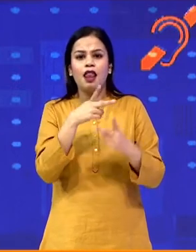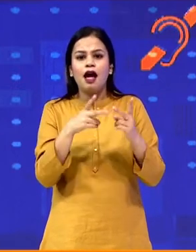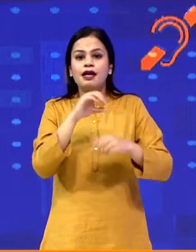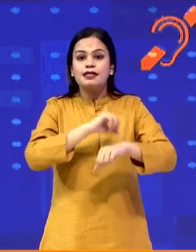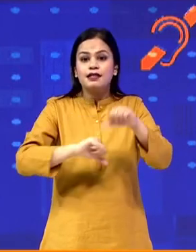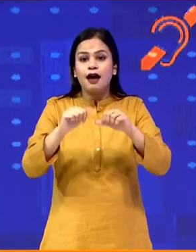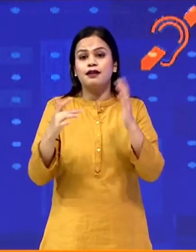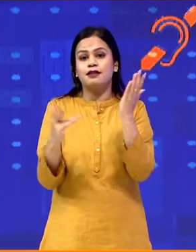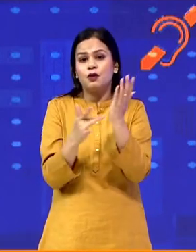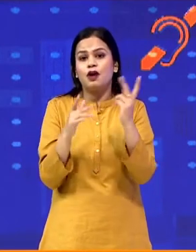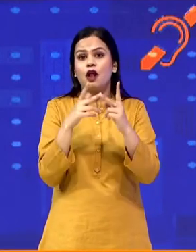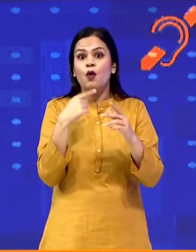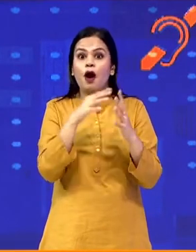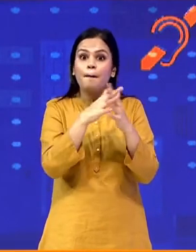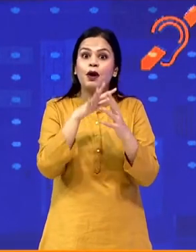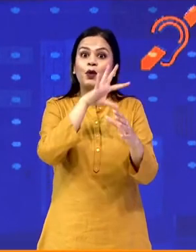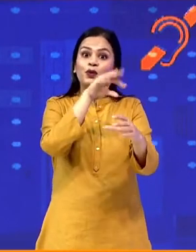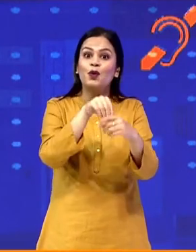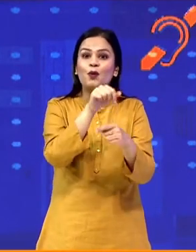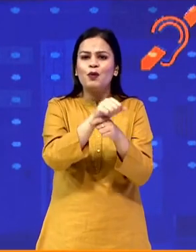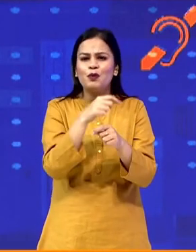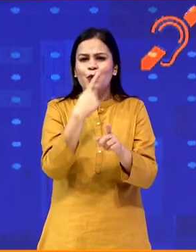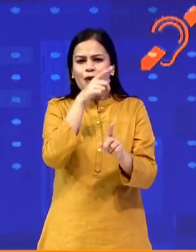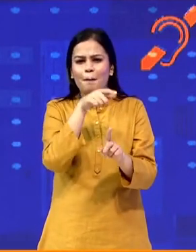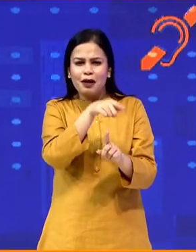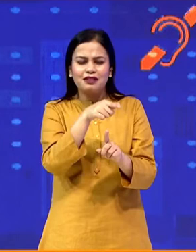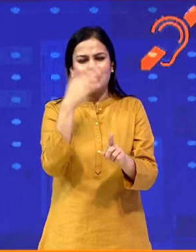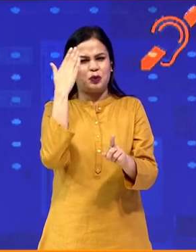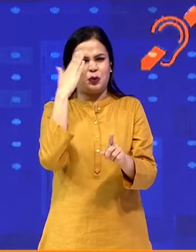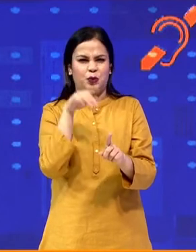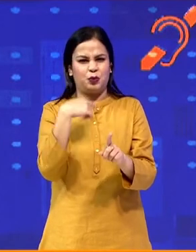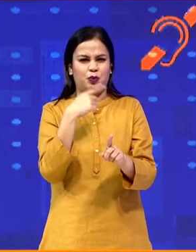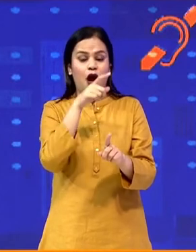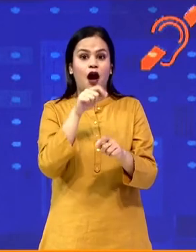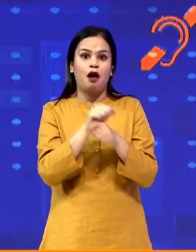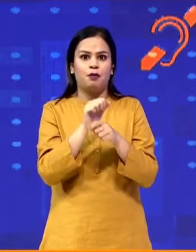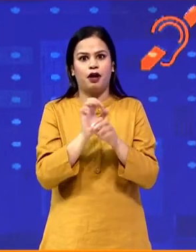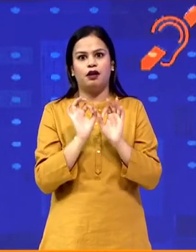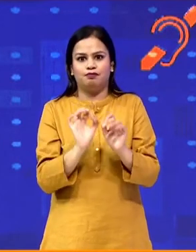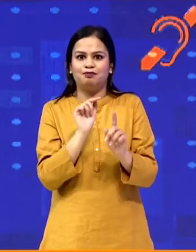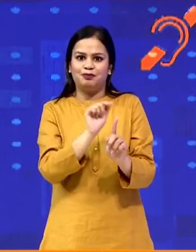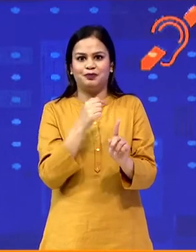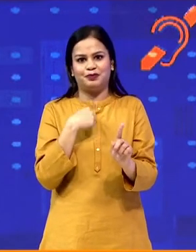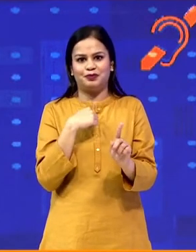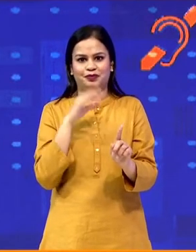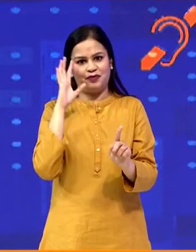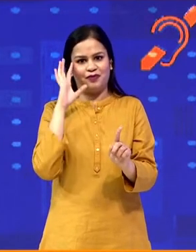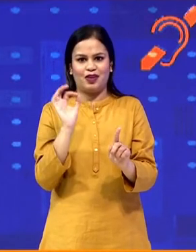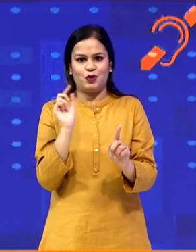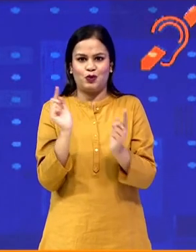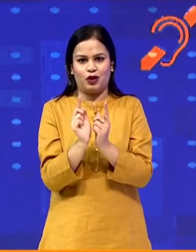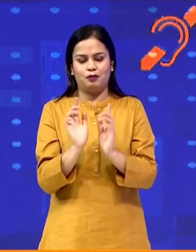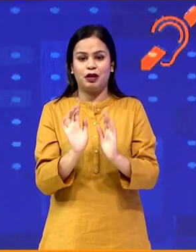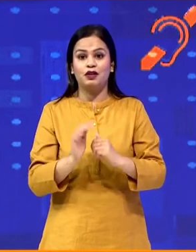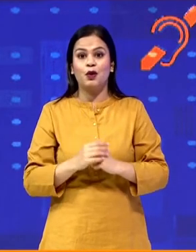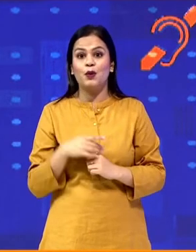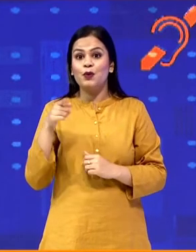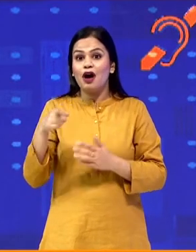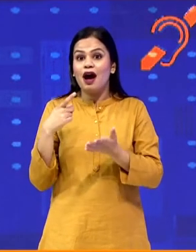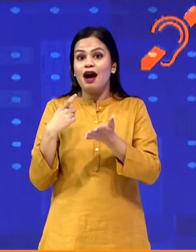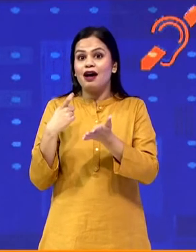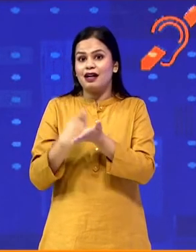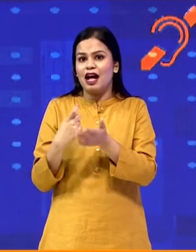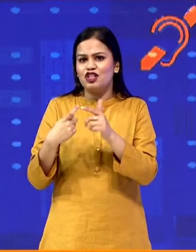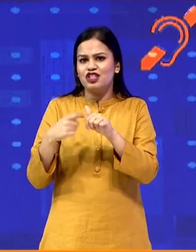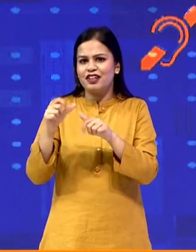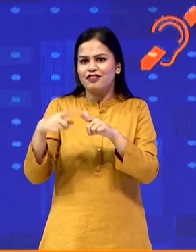अमेरिका में कम करते हैं अच्छा कम करते हैं राजीव गांधी ने अपने प्राइम मिनिस्टर ऑफिस में